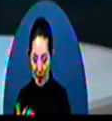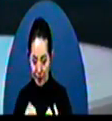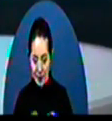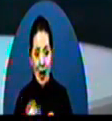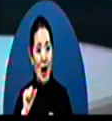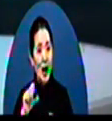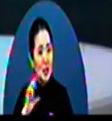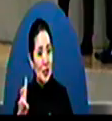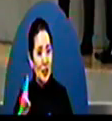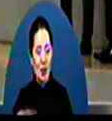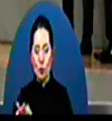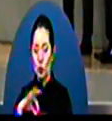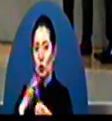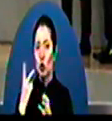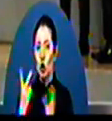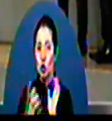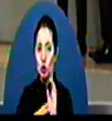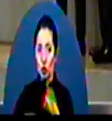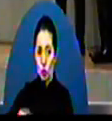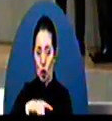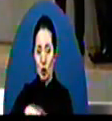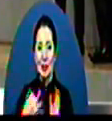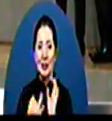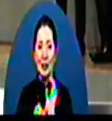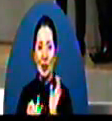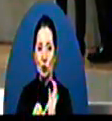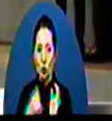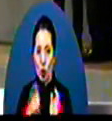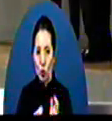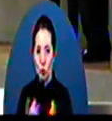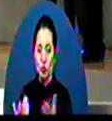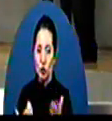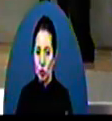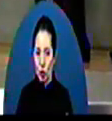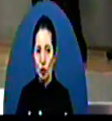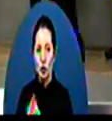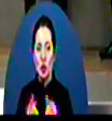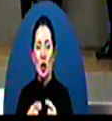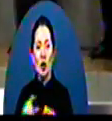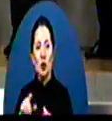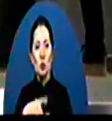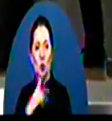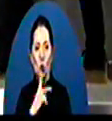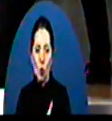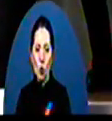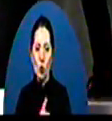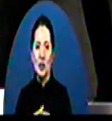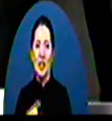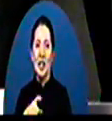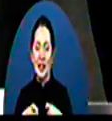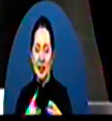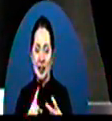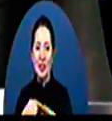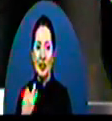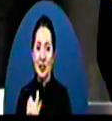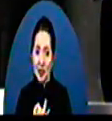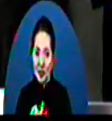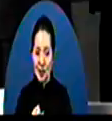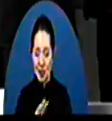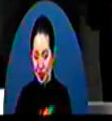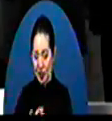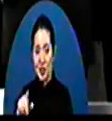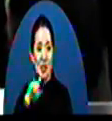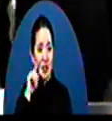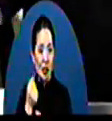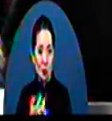хурлын сонгуулийн 29 тойрогт 76 нэр дэвшигчийг сойж байна. Нэр дэвшигчдийн дийлэнх нь хуульч, эдийн засагч, инженер мэрэгжилтэй шин залуус